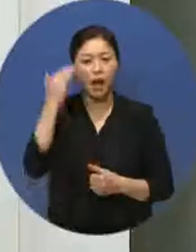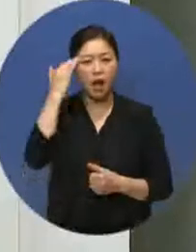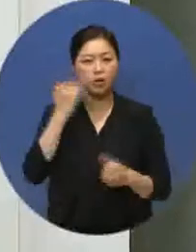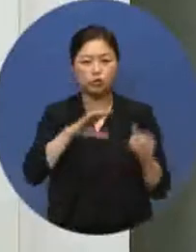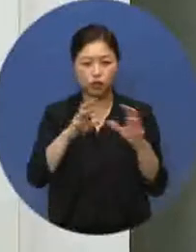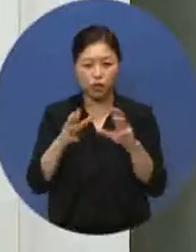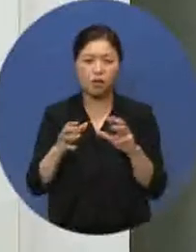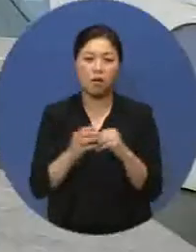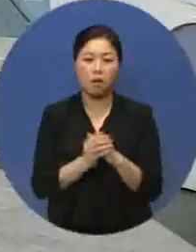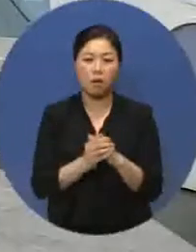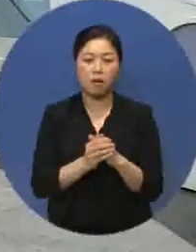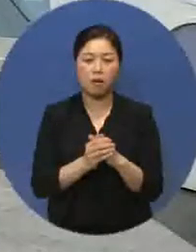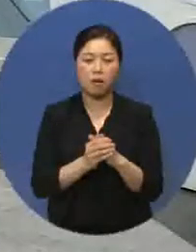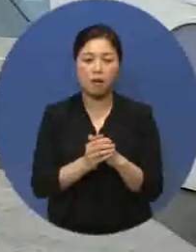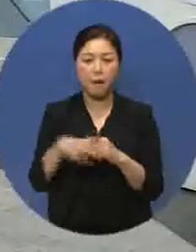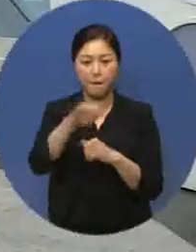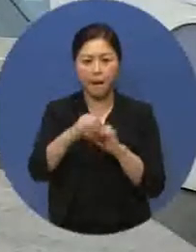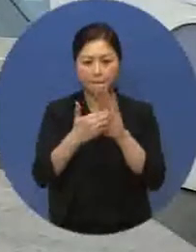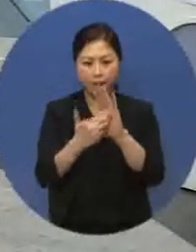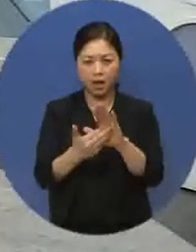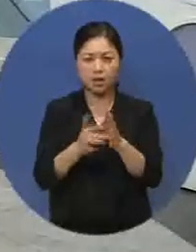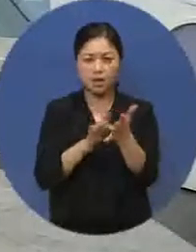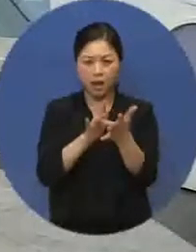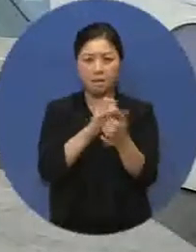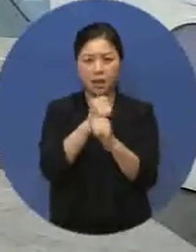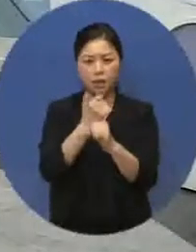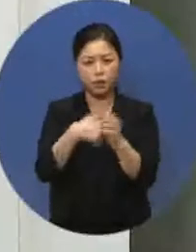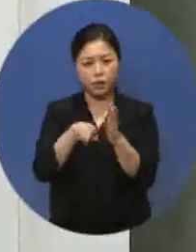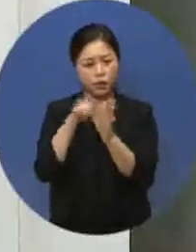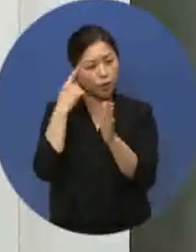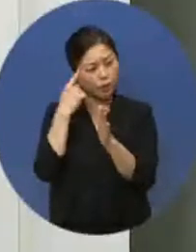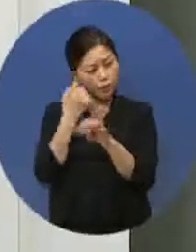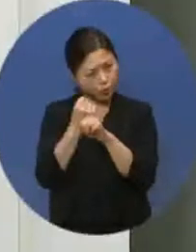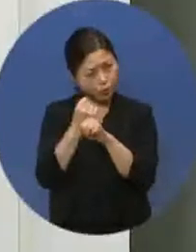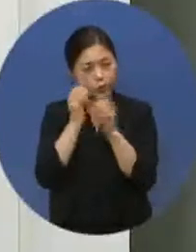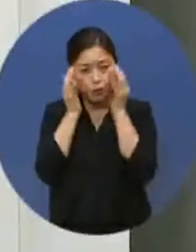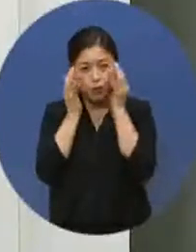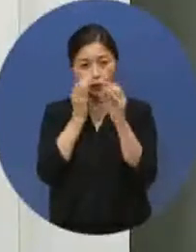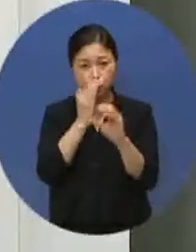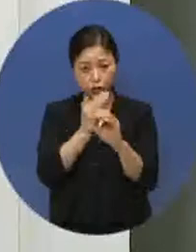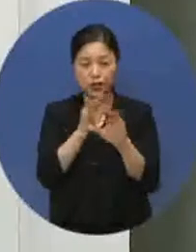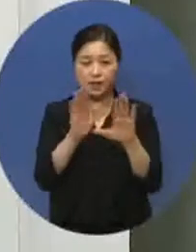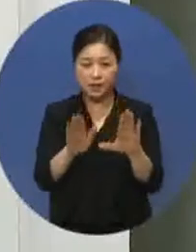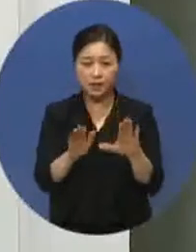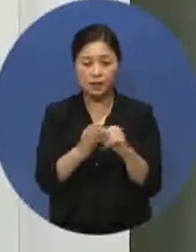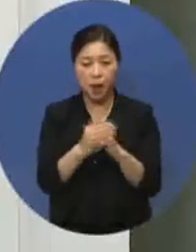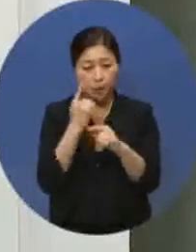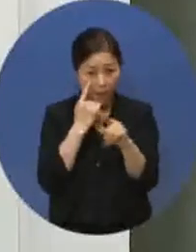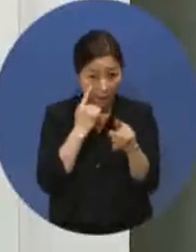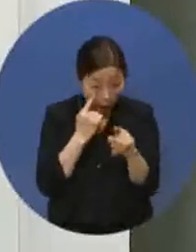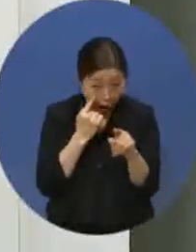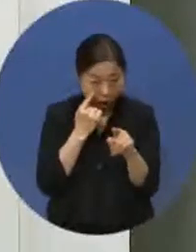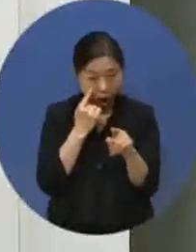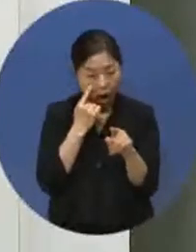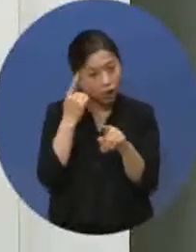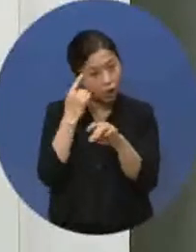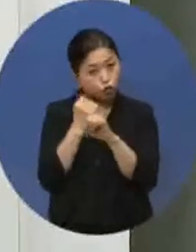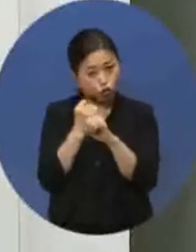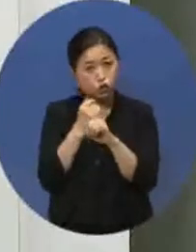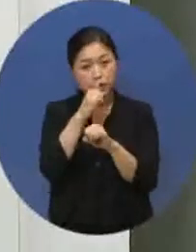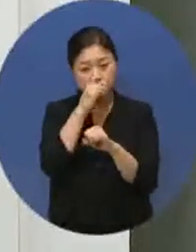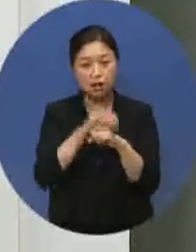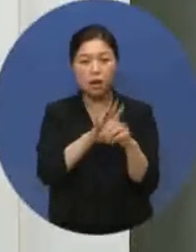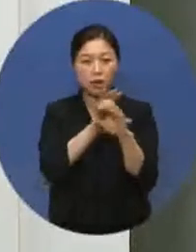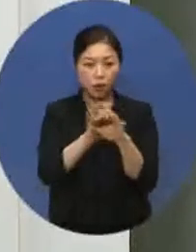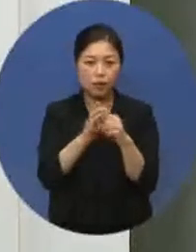지금 백신을 열심히 개발하기 위해서 노력을 하고 있고 실험 단계에 있다고 하는데 이렇게 지금 코로나